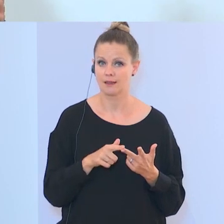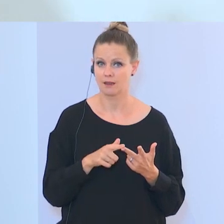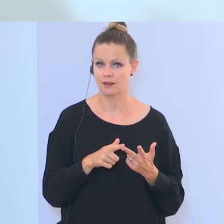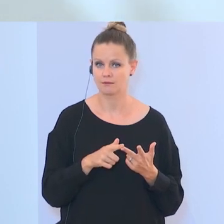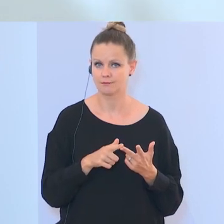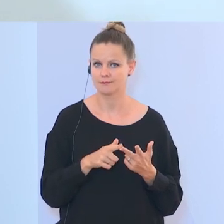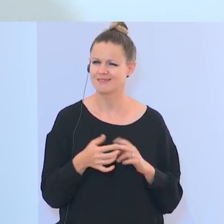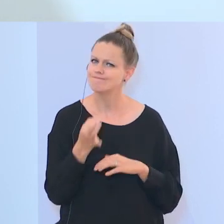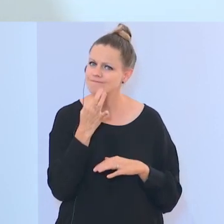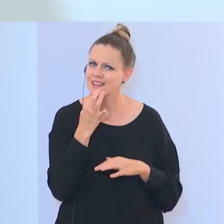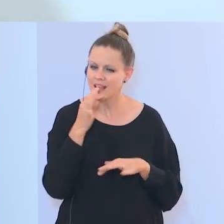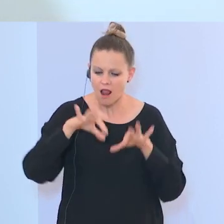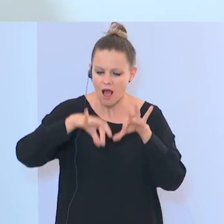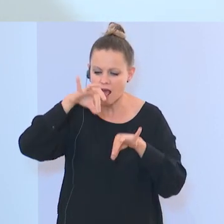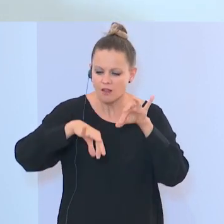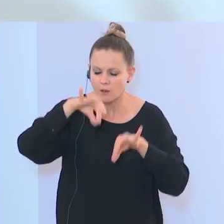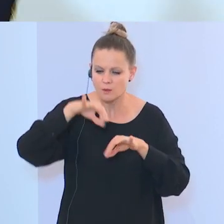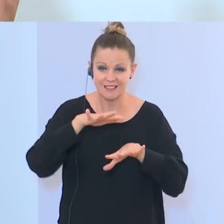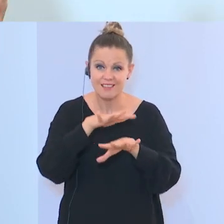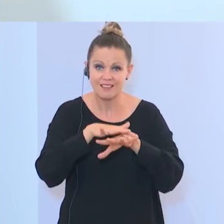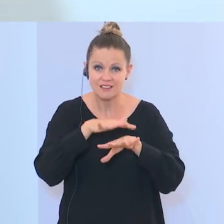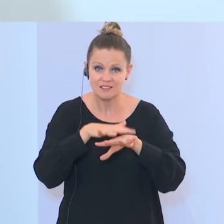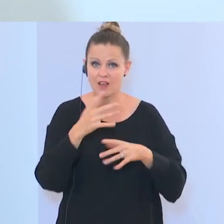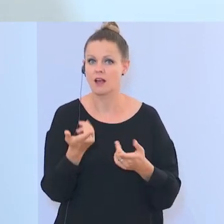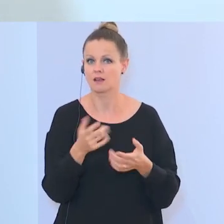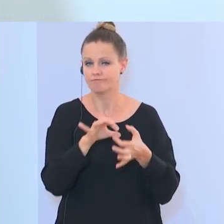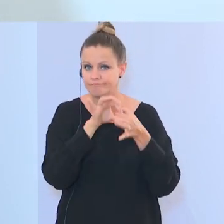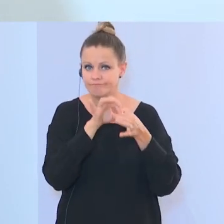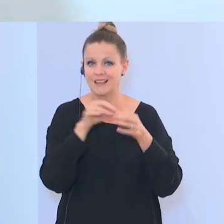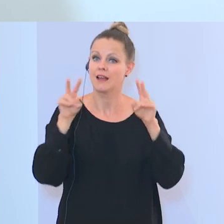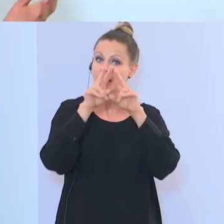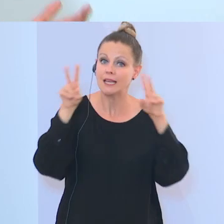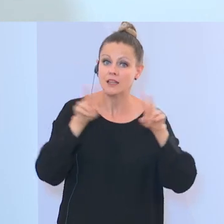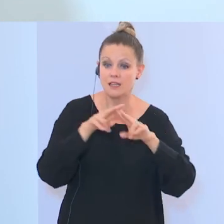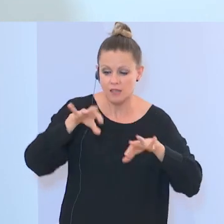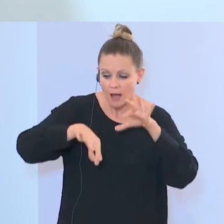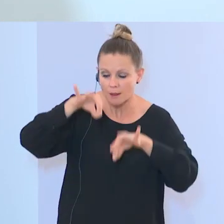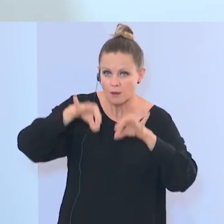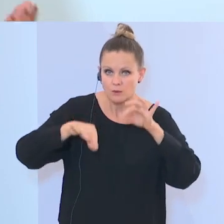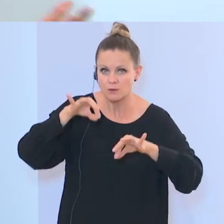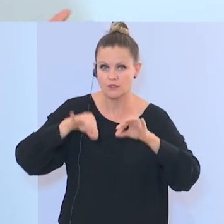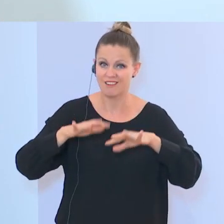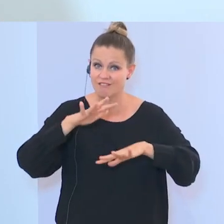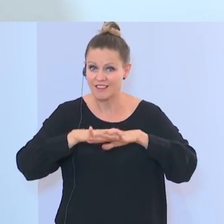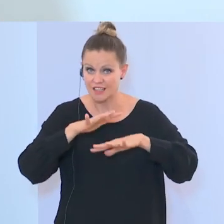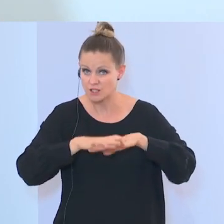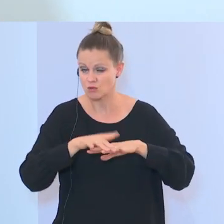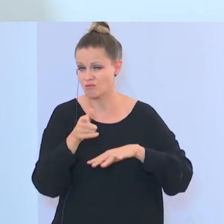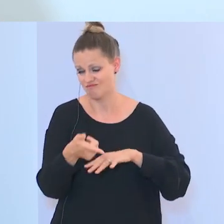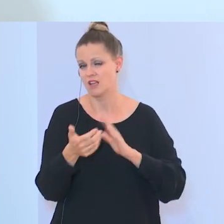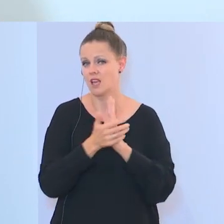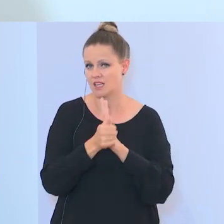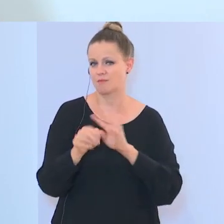Analyse dieser einzelnen Netzwerke, auch eine internationale Analyse, die internationale Vernetzung, hat auch das